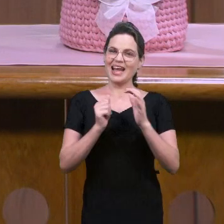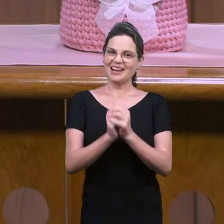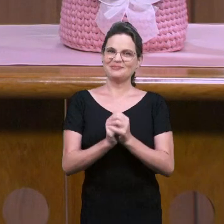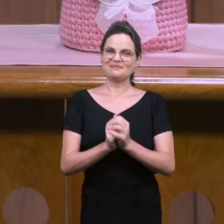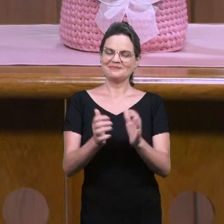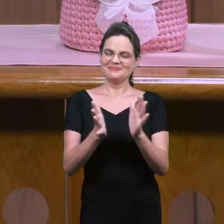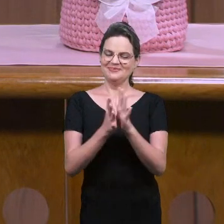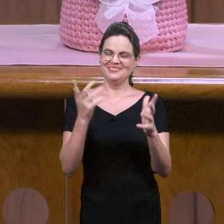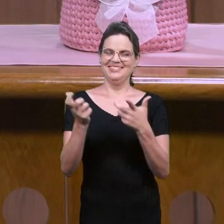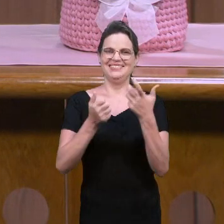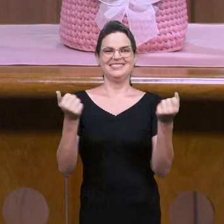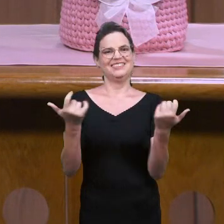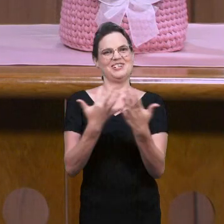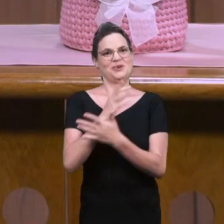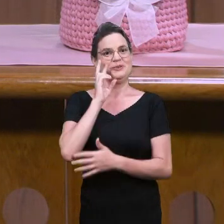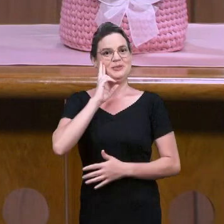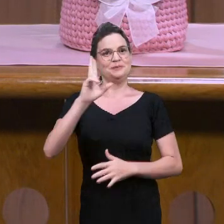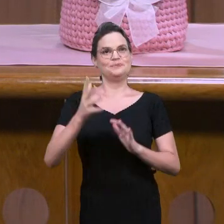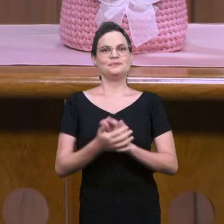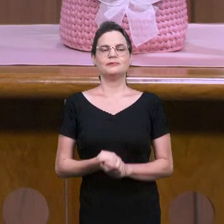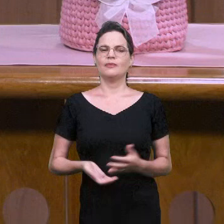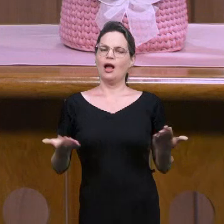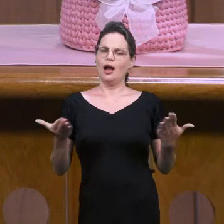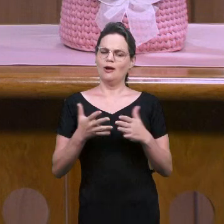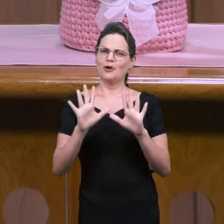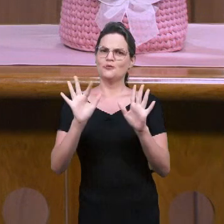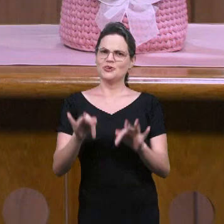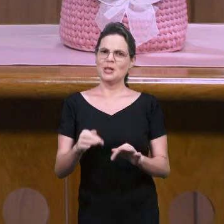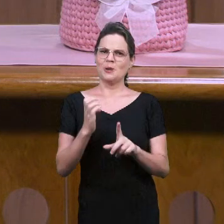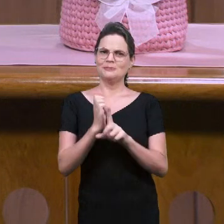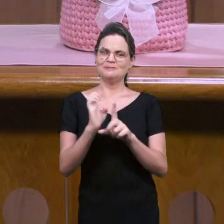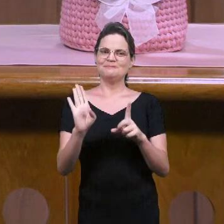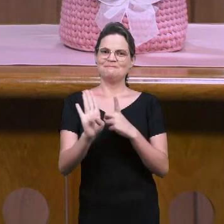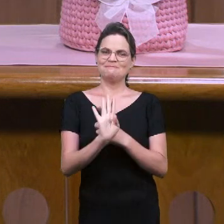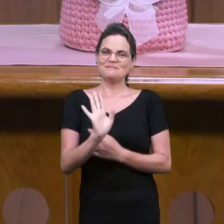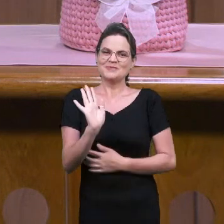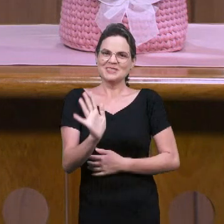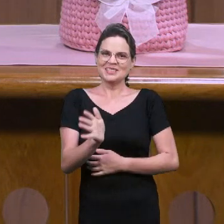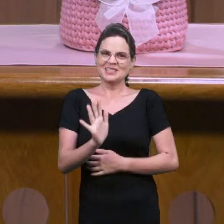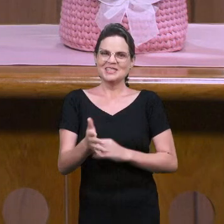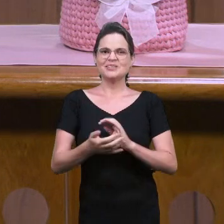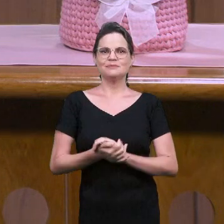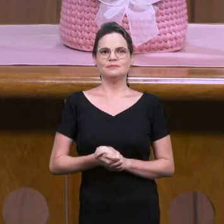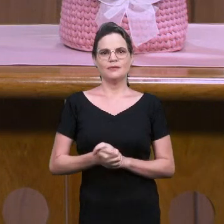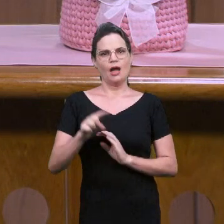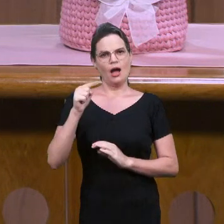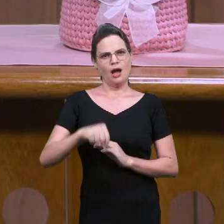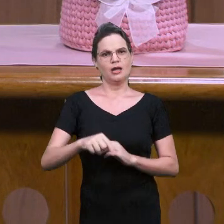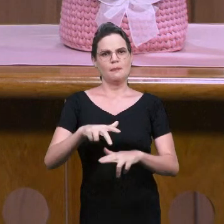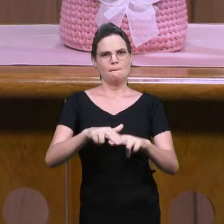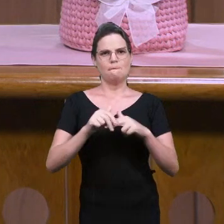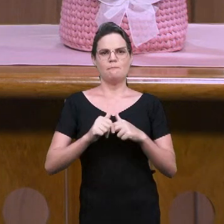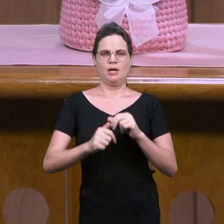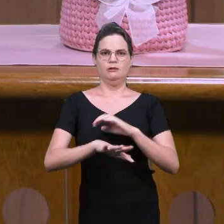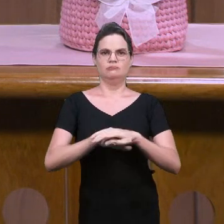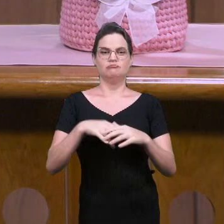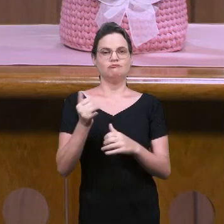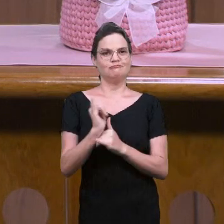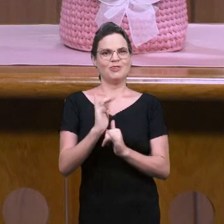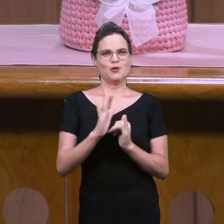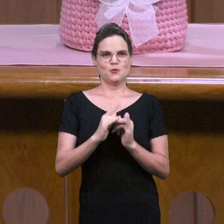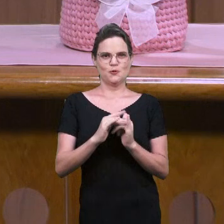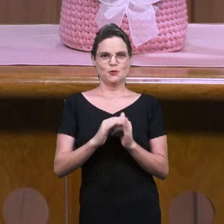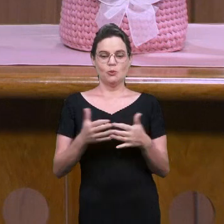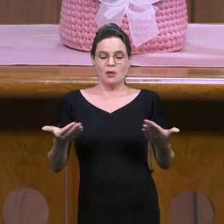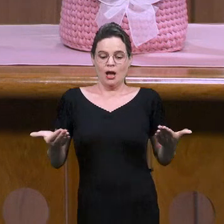Amen. Loué soit le nom du Seigneur. Nous arrivons donc à la fin de l'école biblique dominicale. Nous avons eu ici à travers notre canal